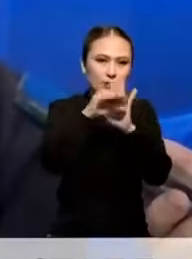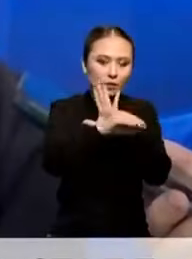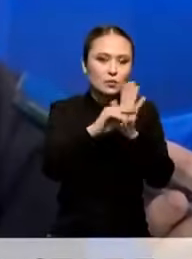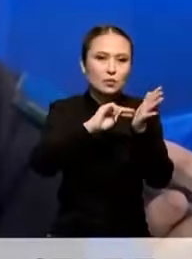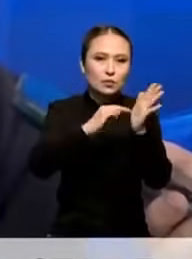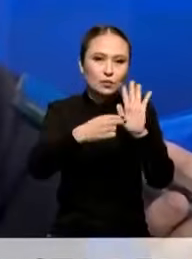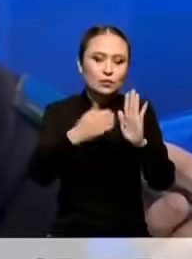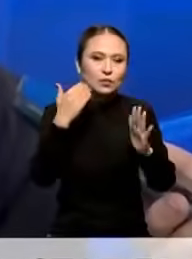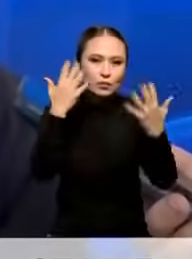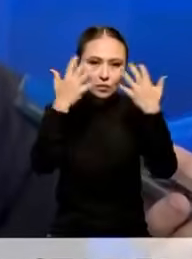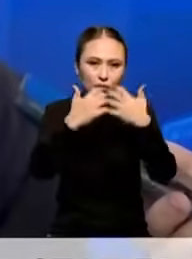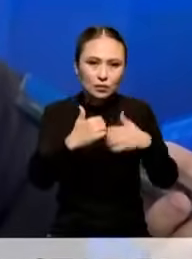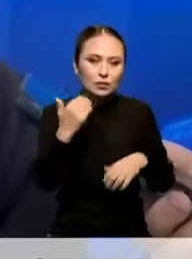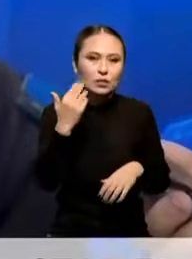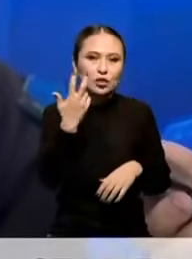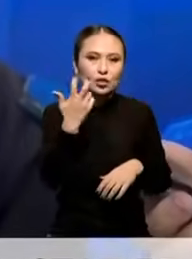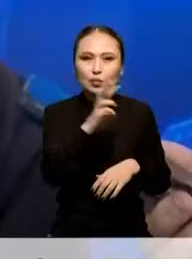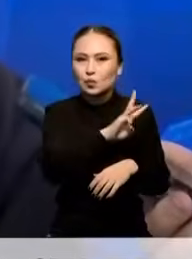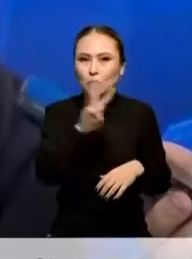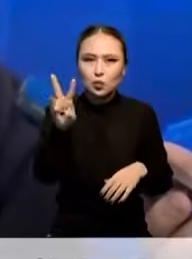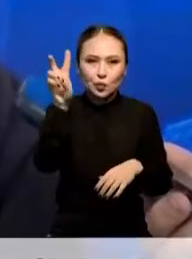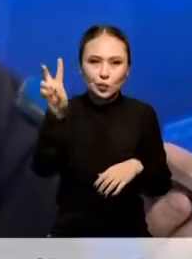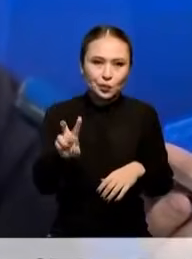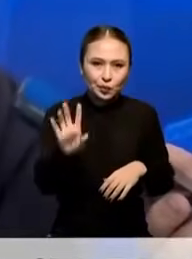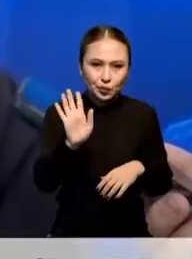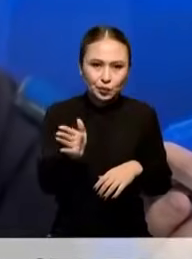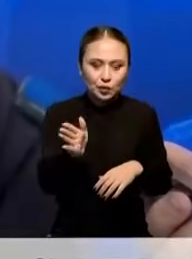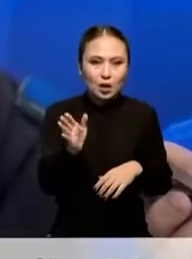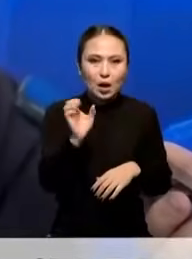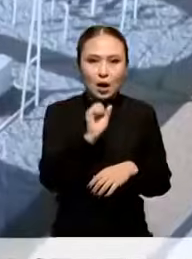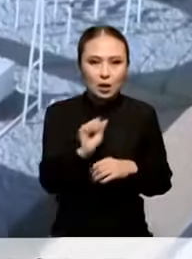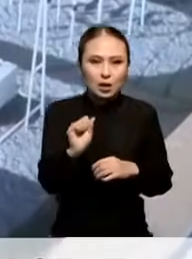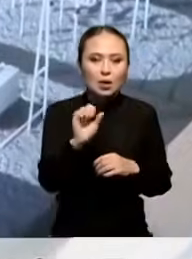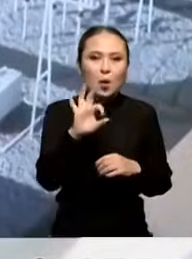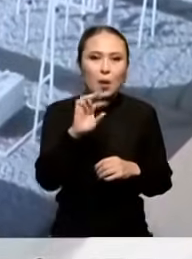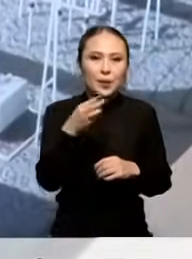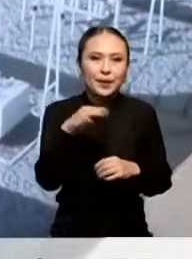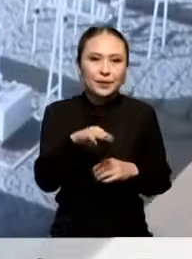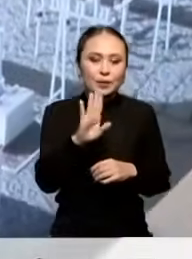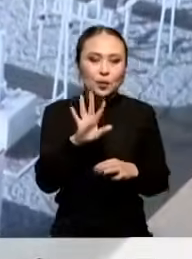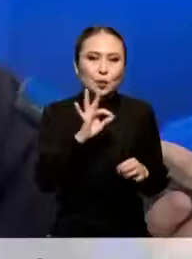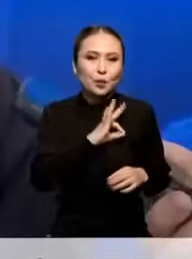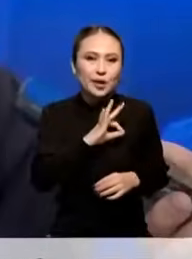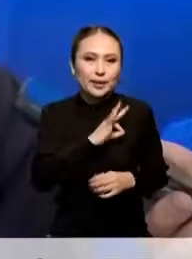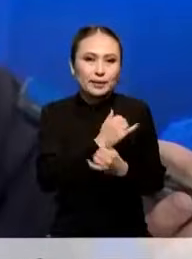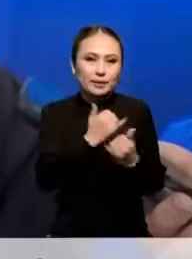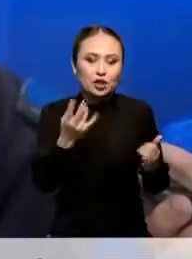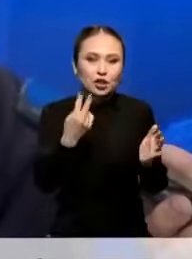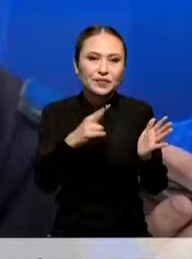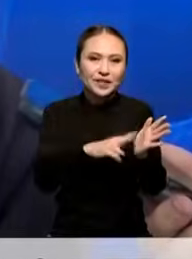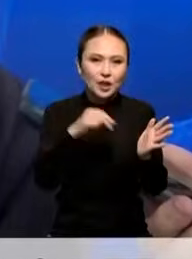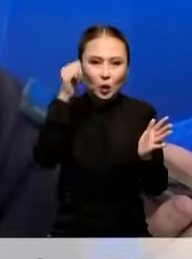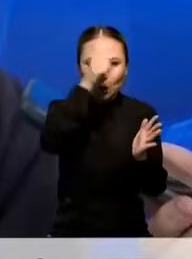көлемі шамамен $300 миллион болады. Ал объектіні пайдалануға 27